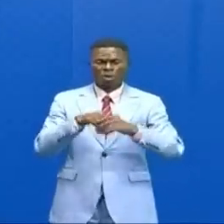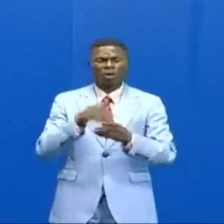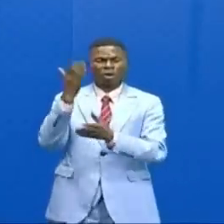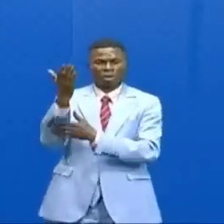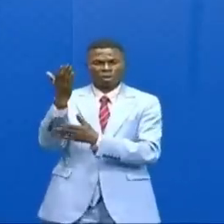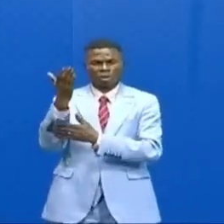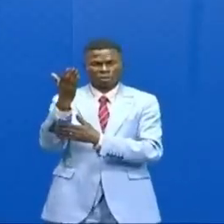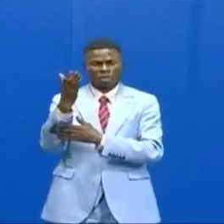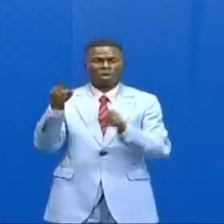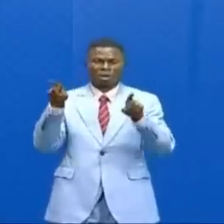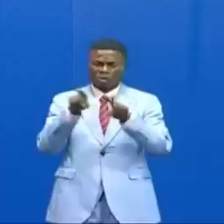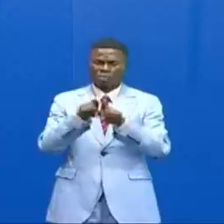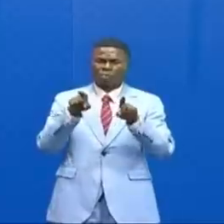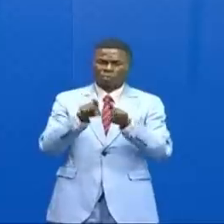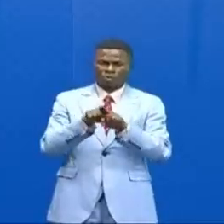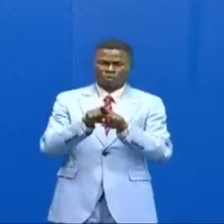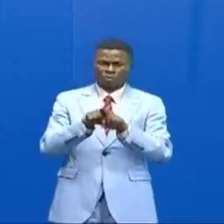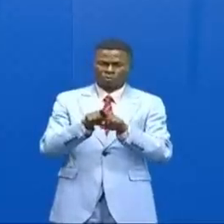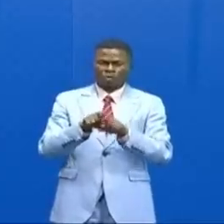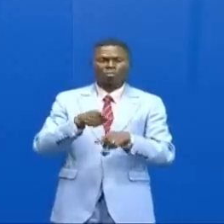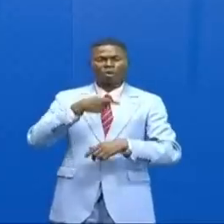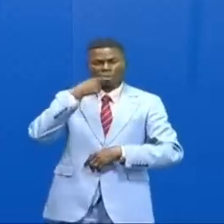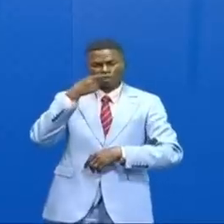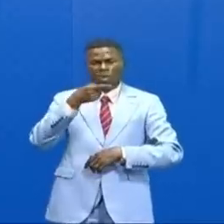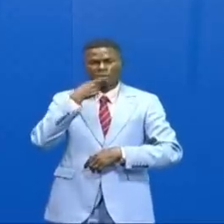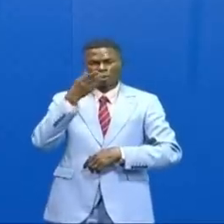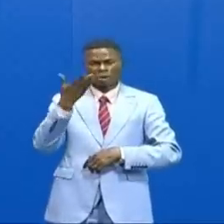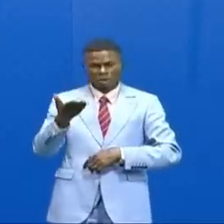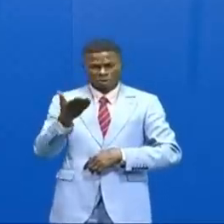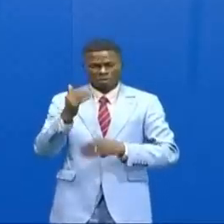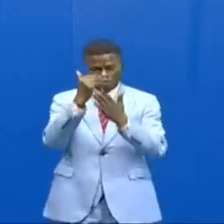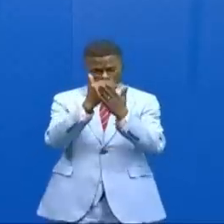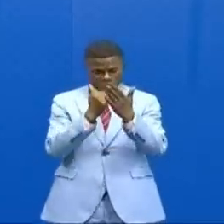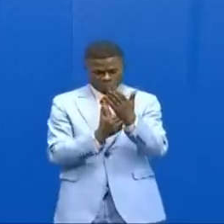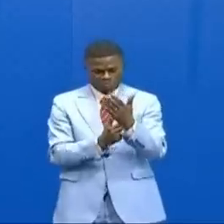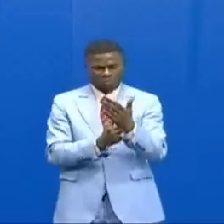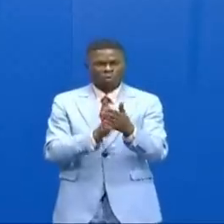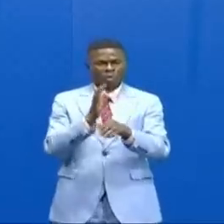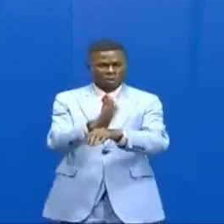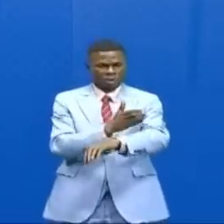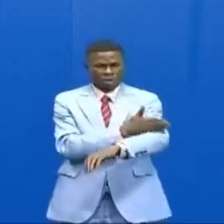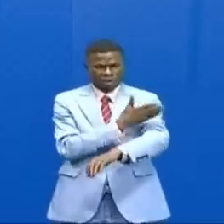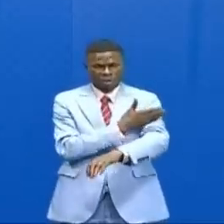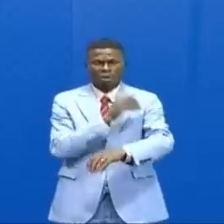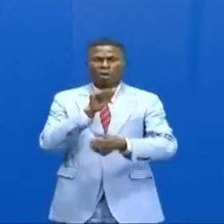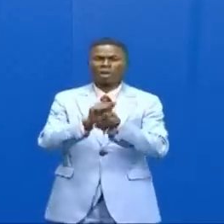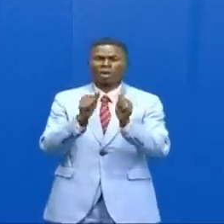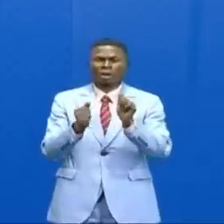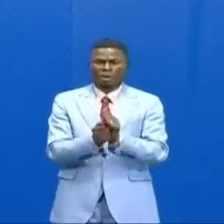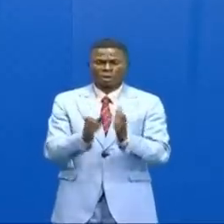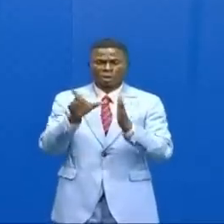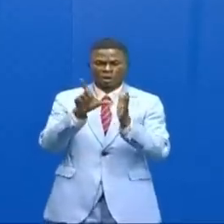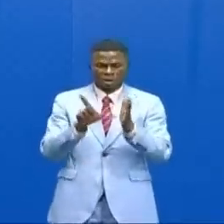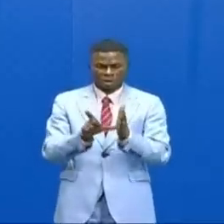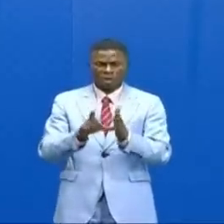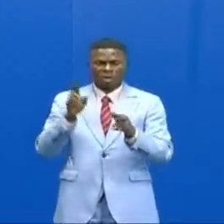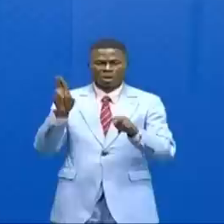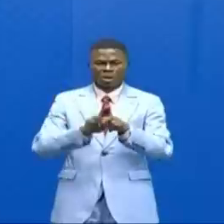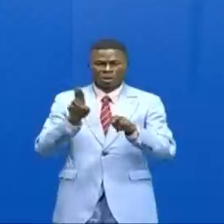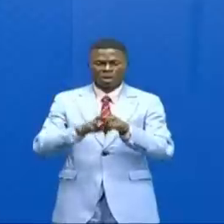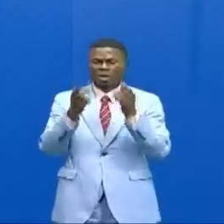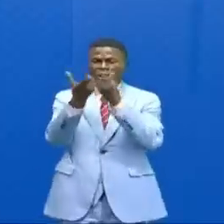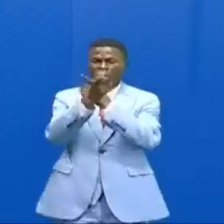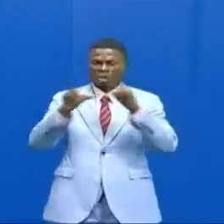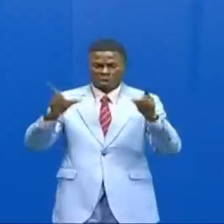recommandations irrelatives, ont aussi contribué à enregistrer de progrès pour ce qui concerne le critère sur l'exercice de la